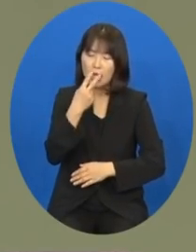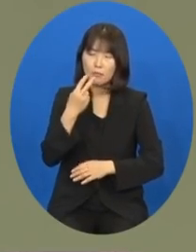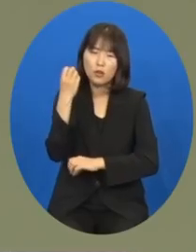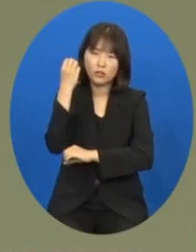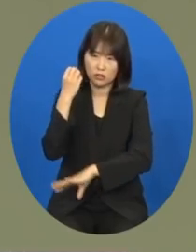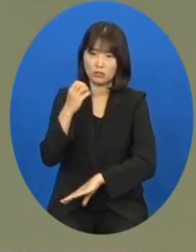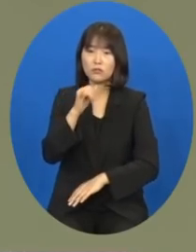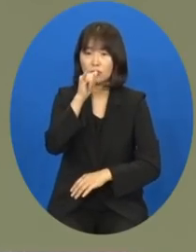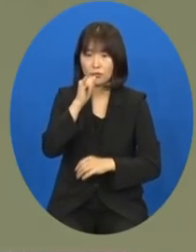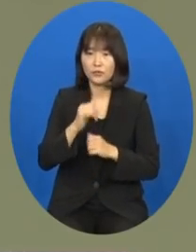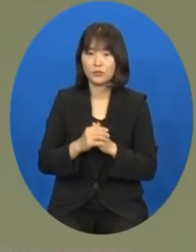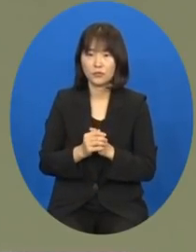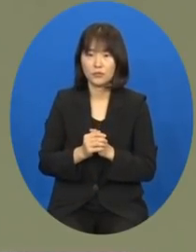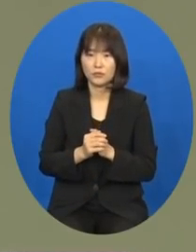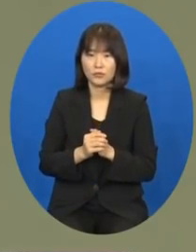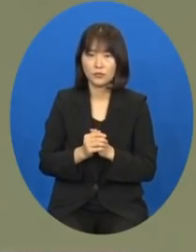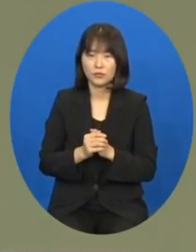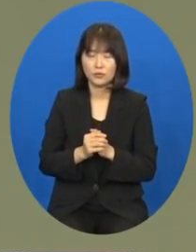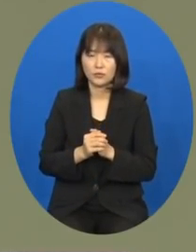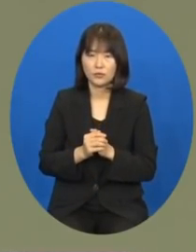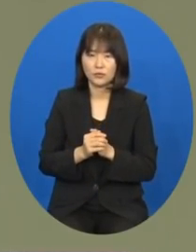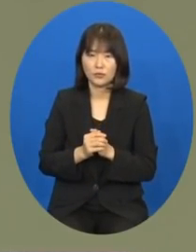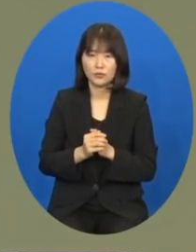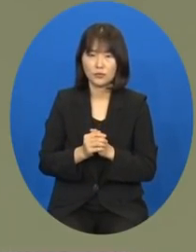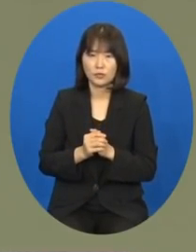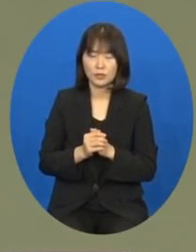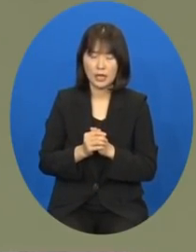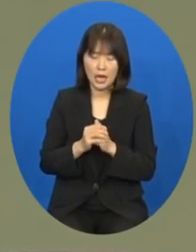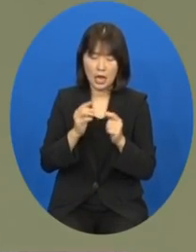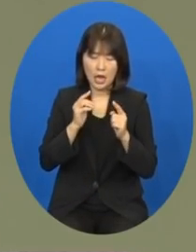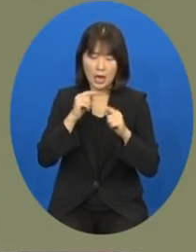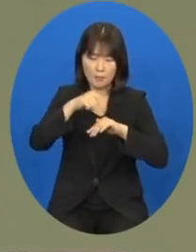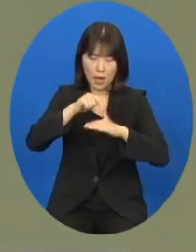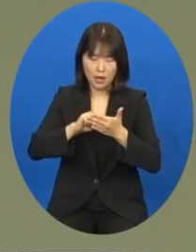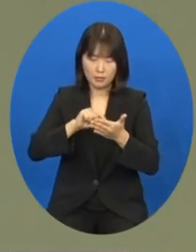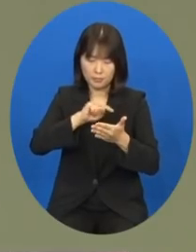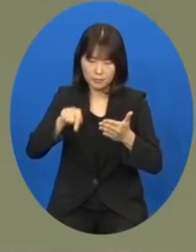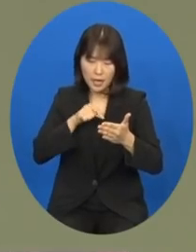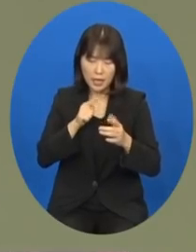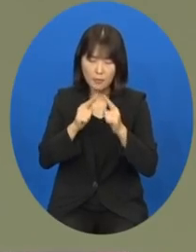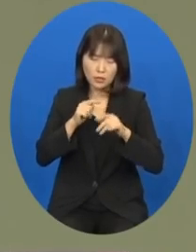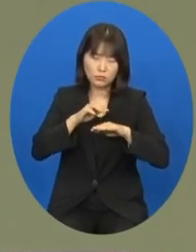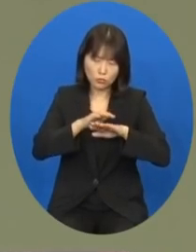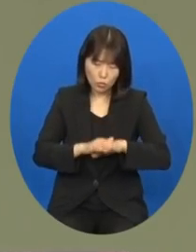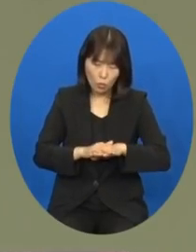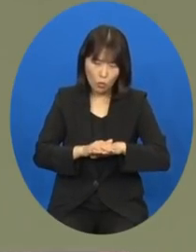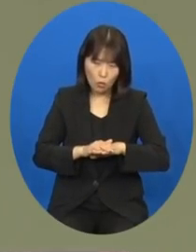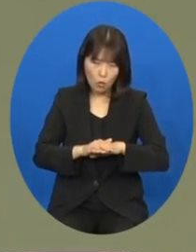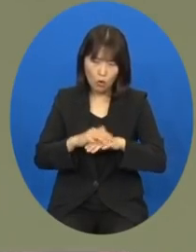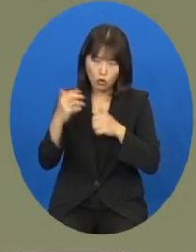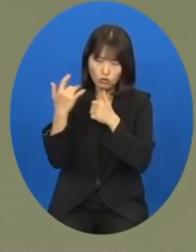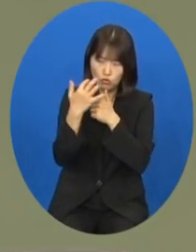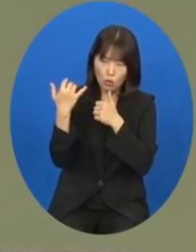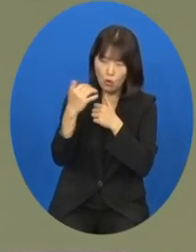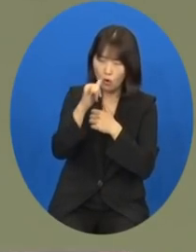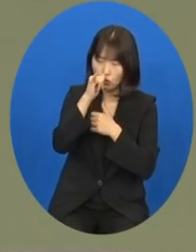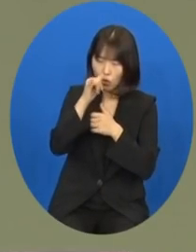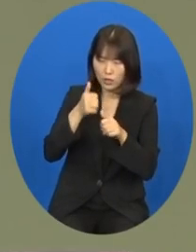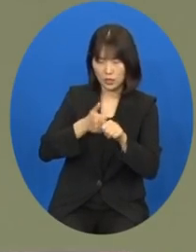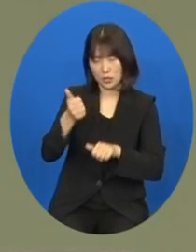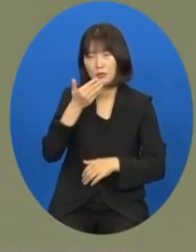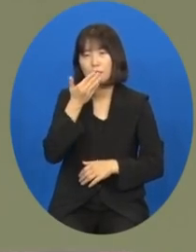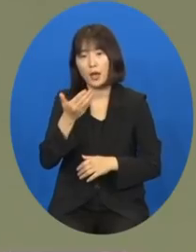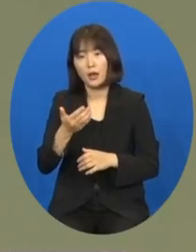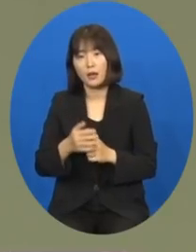두어서 유혹이 와도 이겨낼 수 있게끔 말씀을 두었다는 것이죠 이 말씀의 성령의